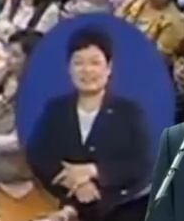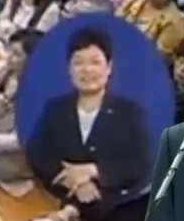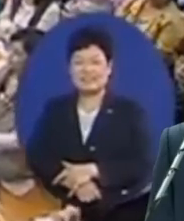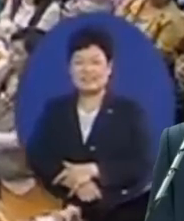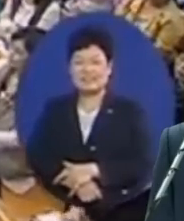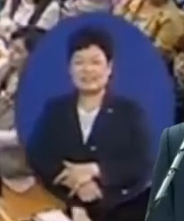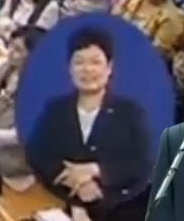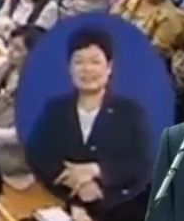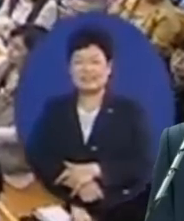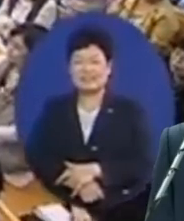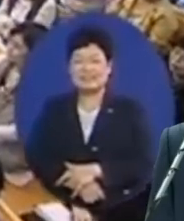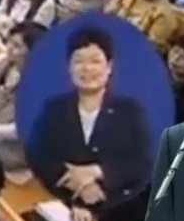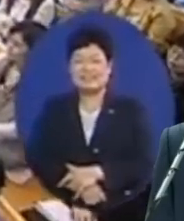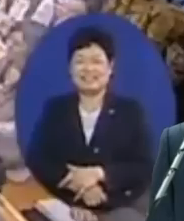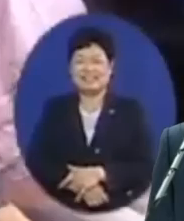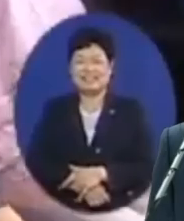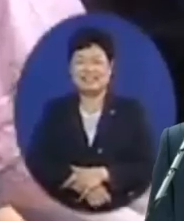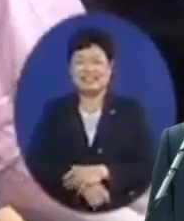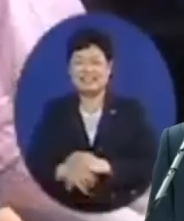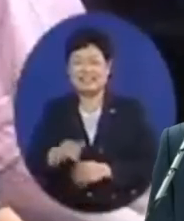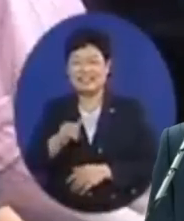있으면 주여 박아버리네.